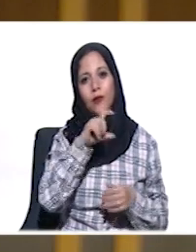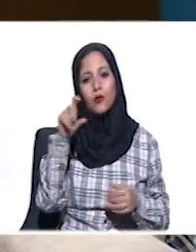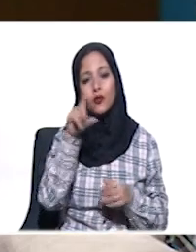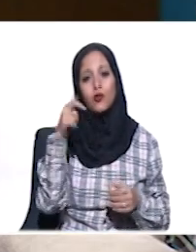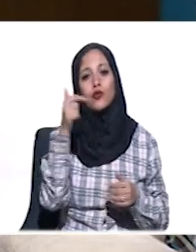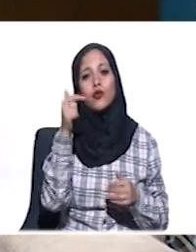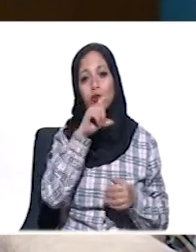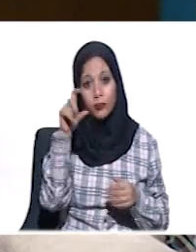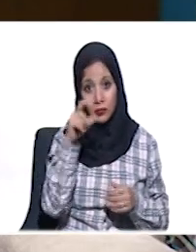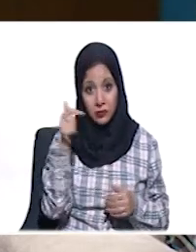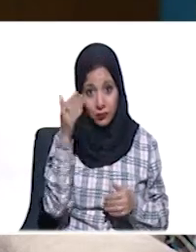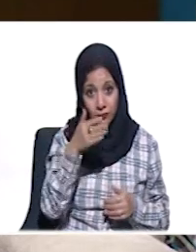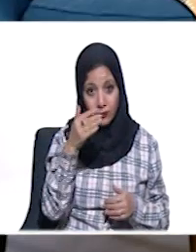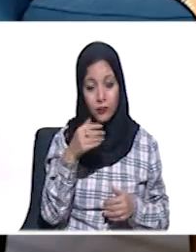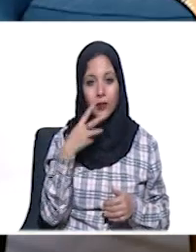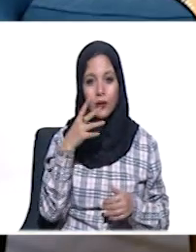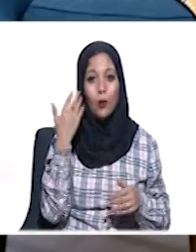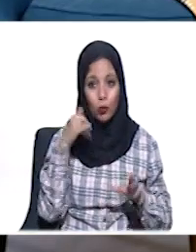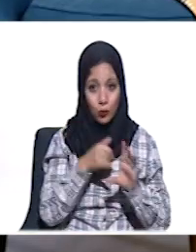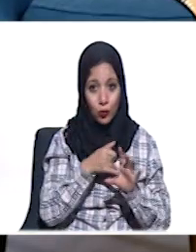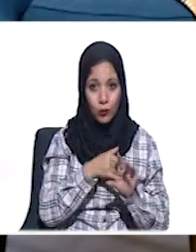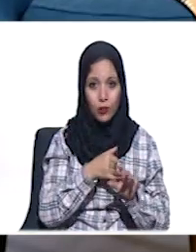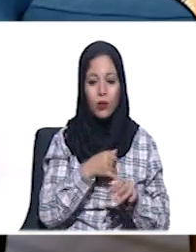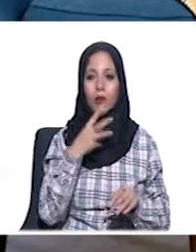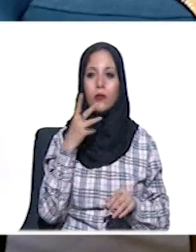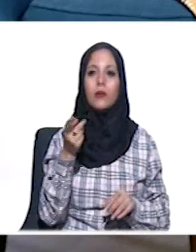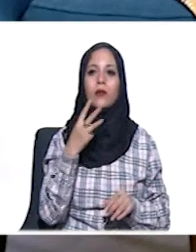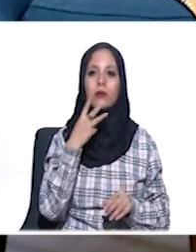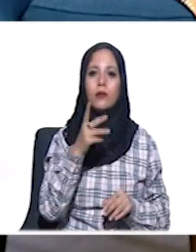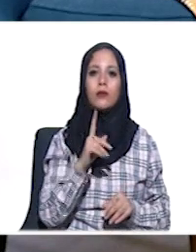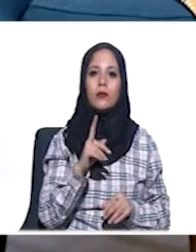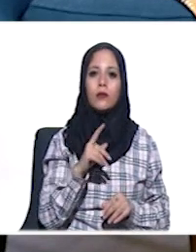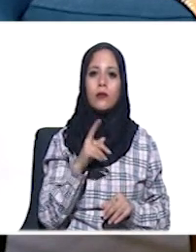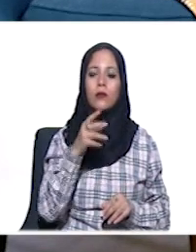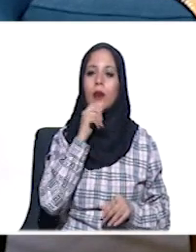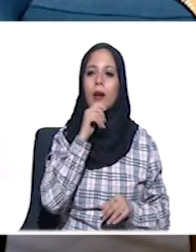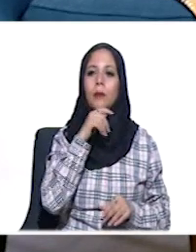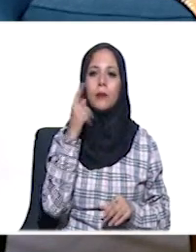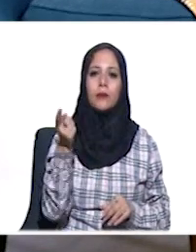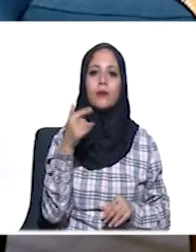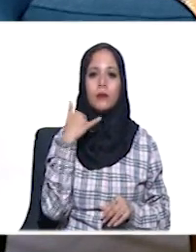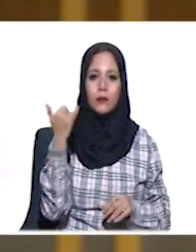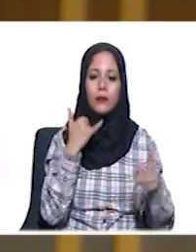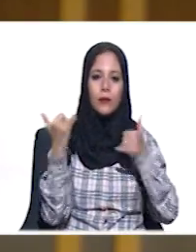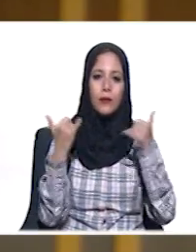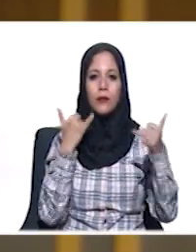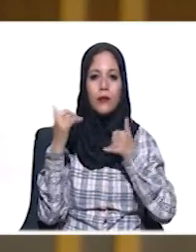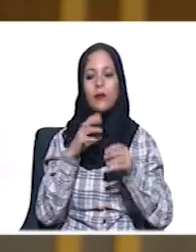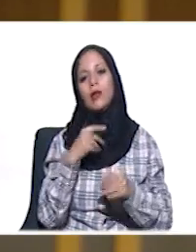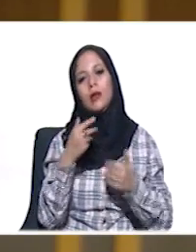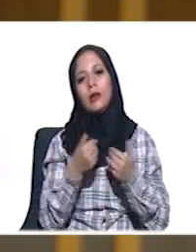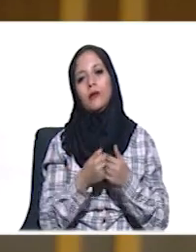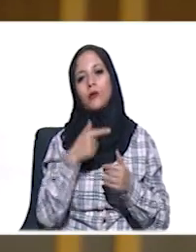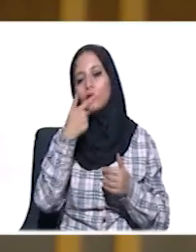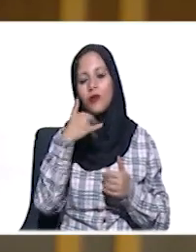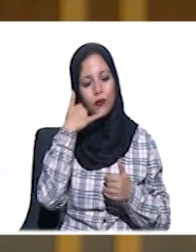مخطوبها لمصطفى. كنت مخطوبة لمصطفى بس مخطوبة لفاطمة، يعني أنا بكلم فاطمة مش بكلم مصطفى. فترة 6 شهور اللي هي قبل الزواج